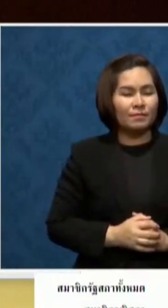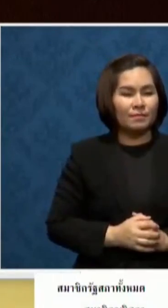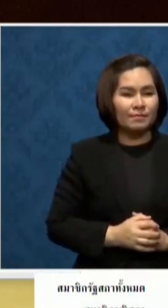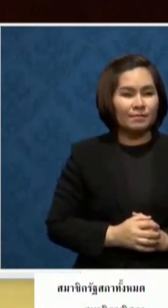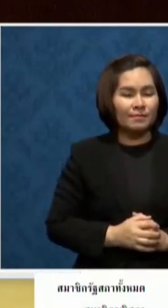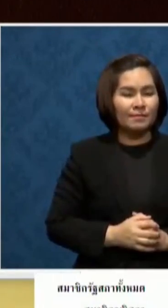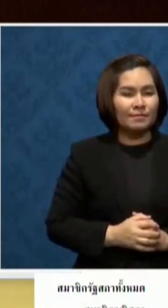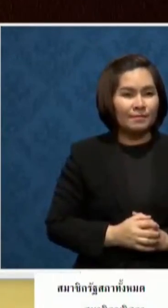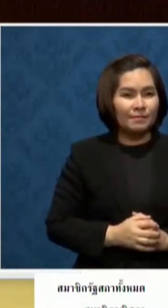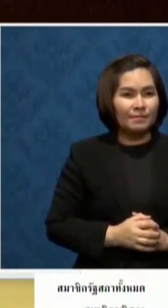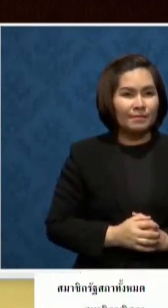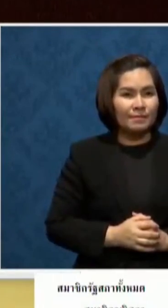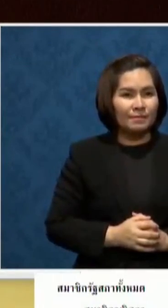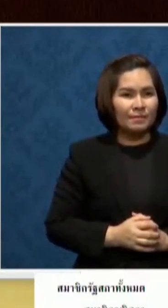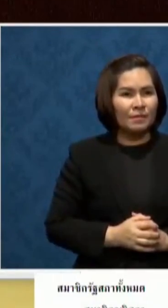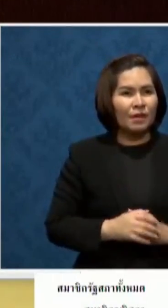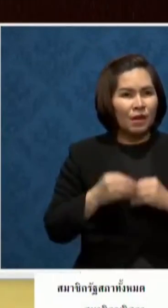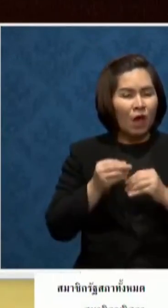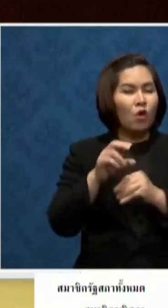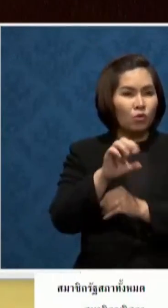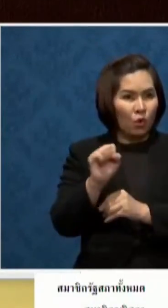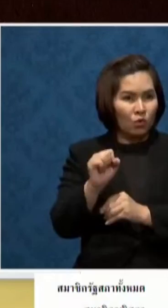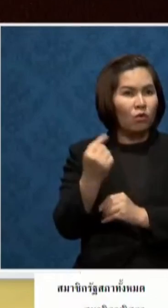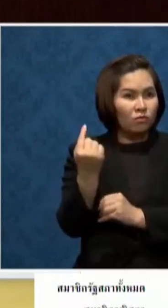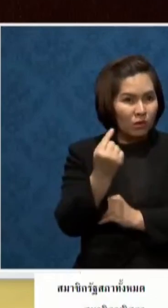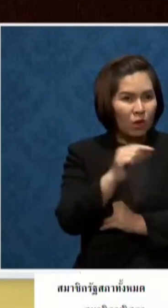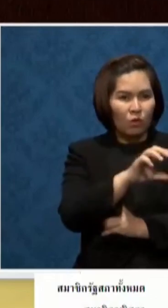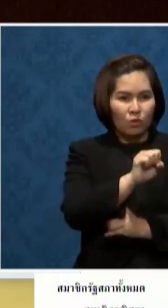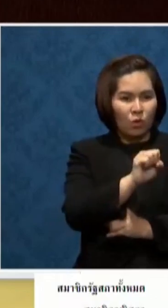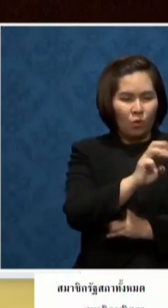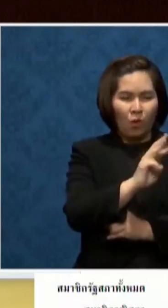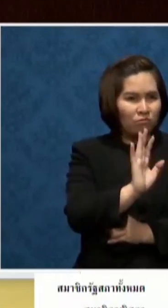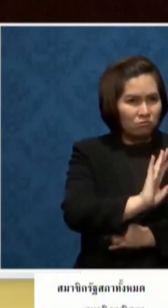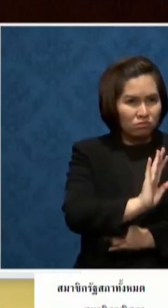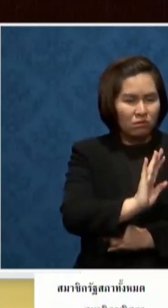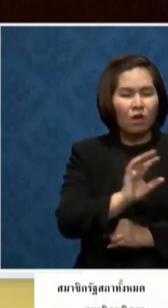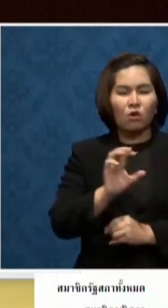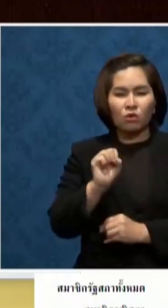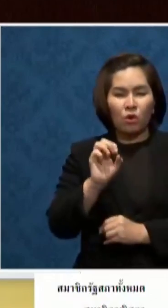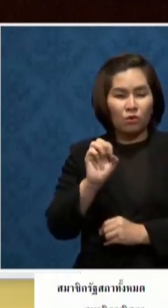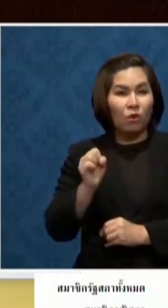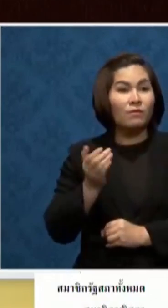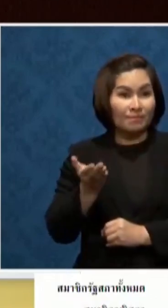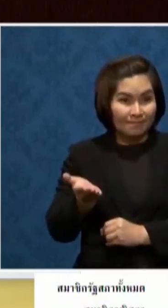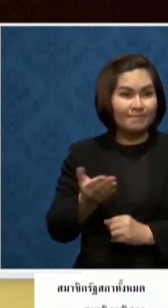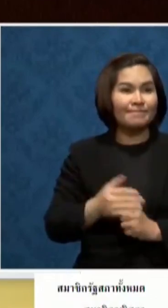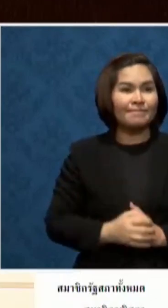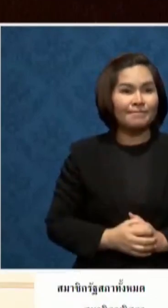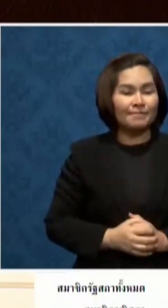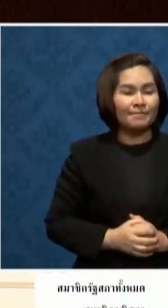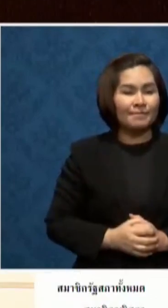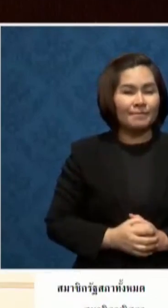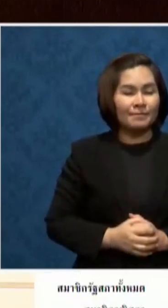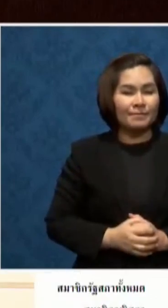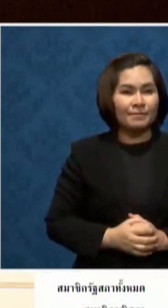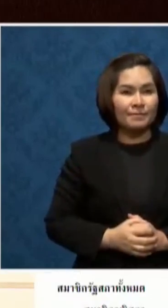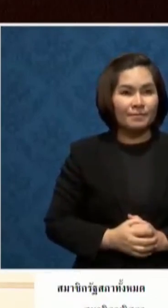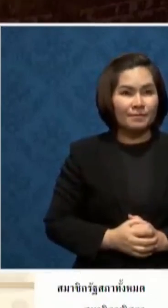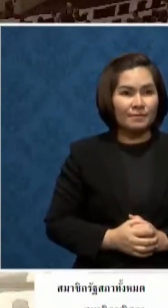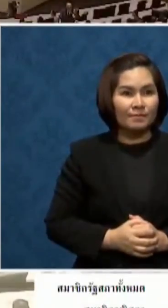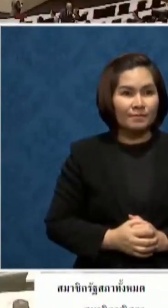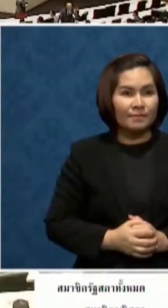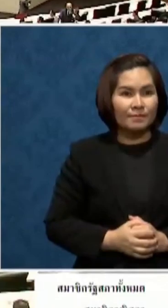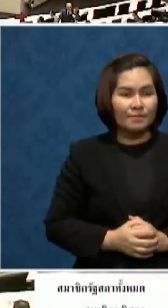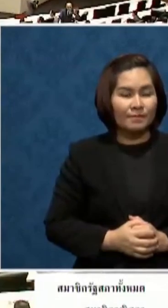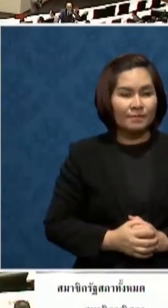จะมีคำวินิจฉัยนี่เป็นเหตุผลที่ทำให้ประธานรัฐสภาตัดสินใจเลื่อนการประชุมเพื่อโหวตเลือกนายกครั้ง